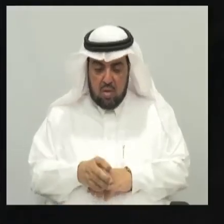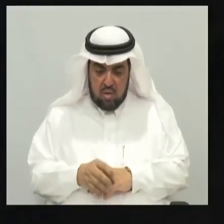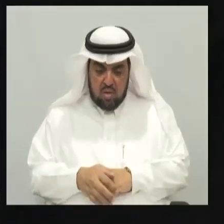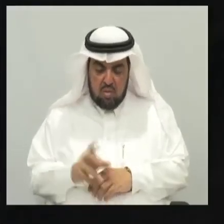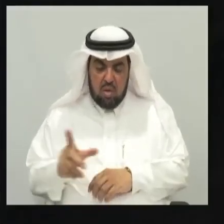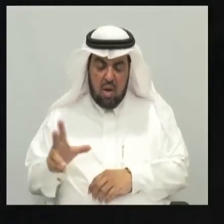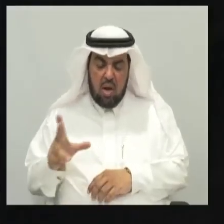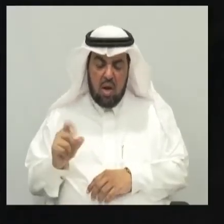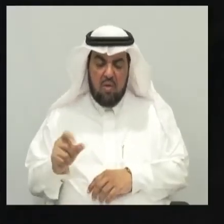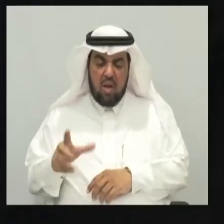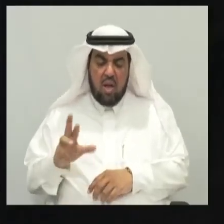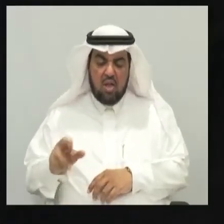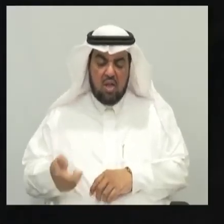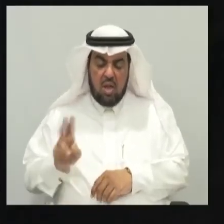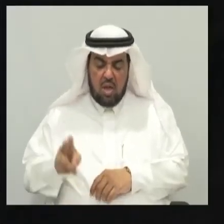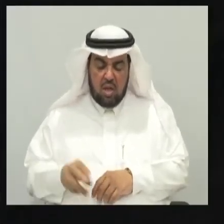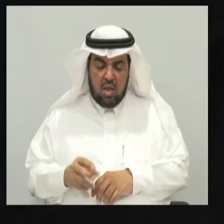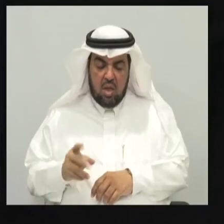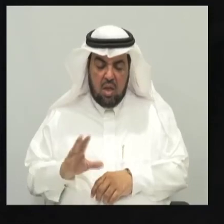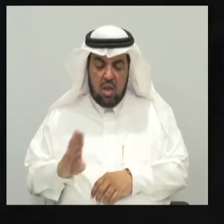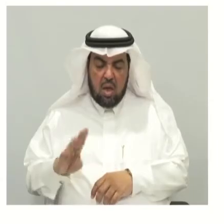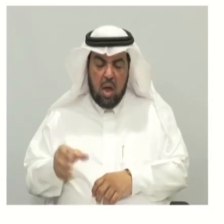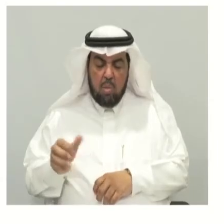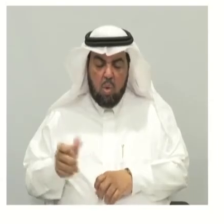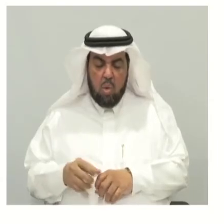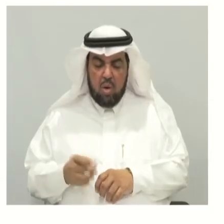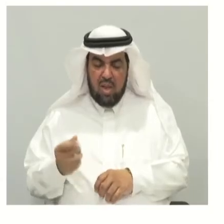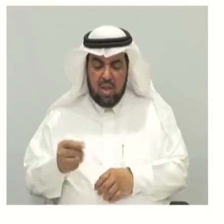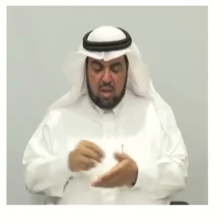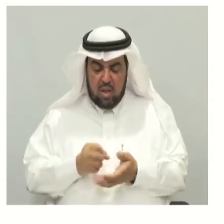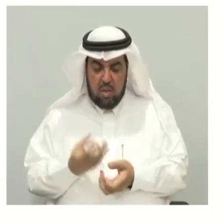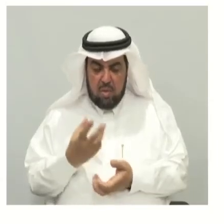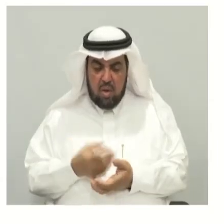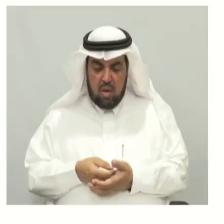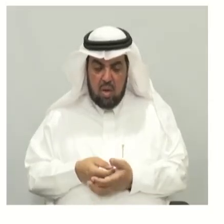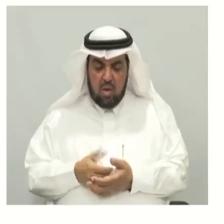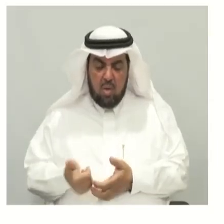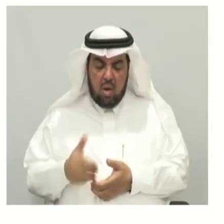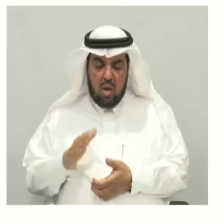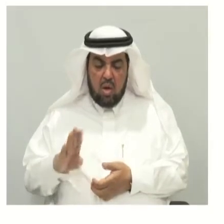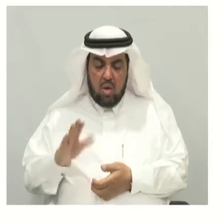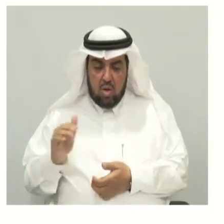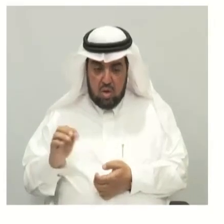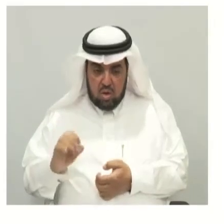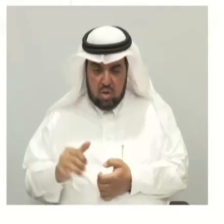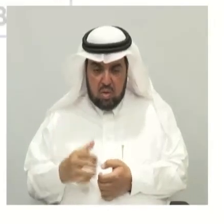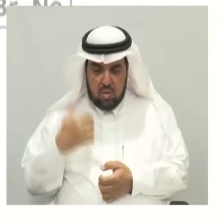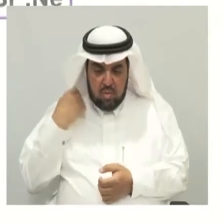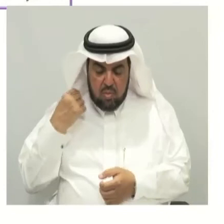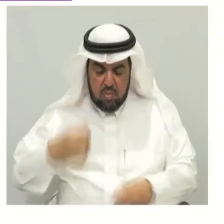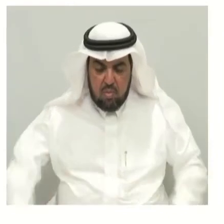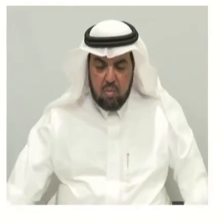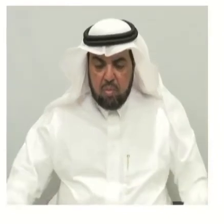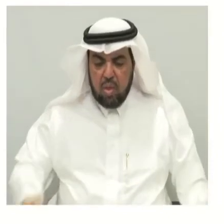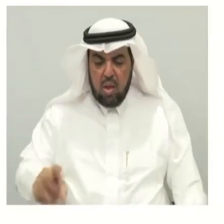من الفلزات. هنا عندنا كربون، كبريت، وأكسجين. هنا عندنا البورن والسيليكون. خلينا نشوف هنا